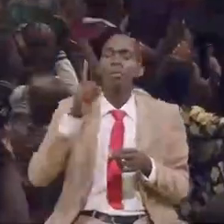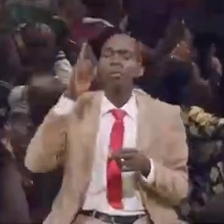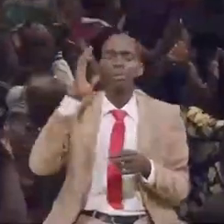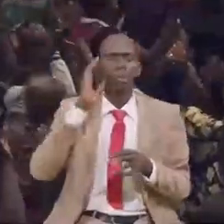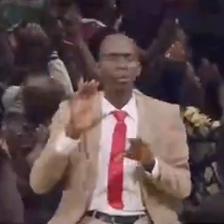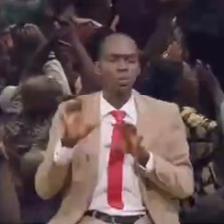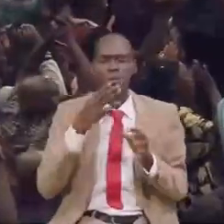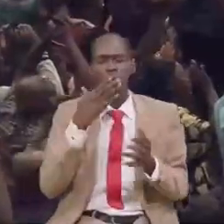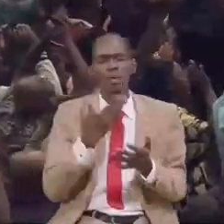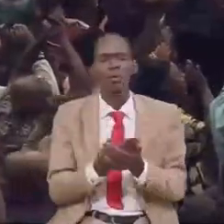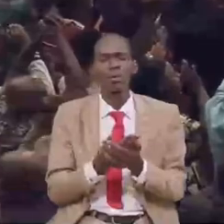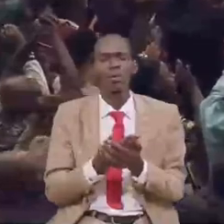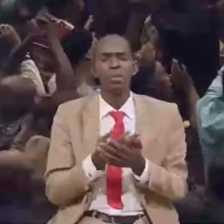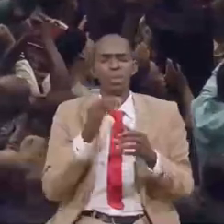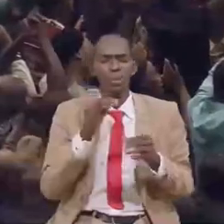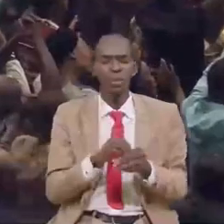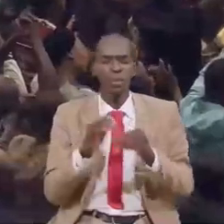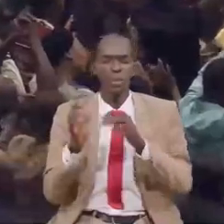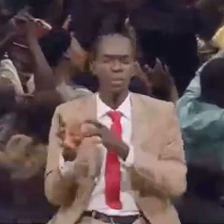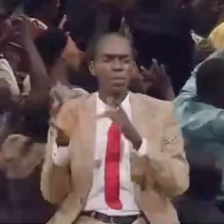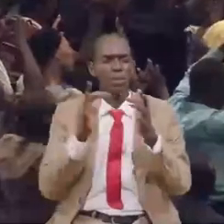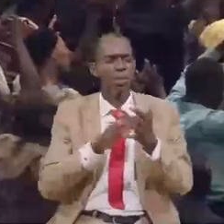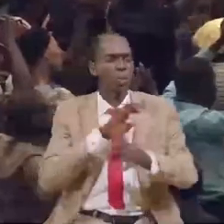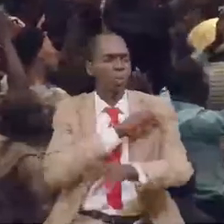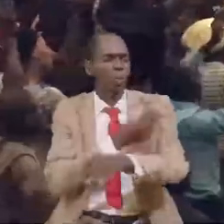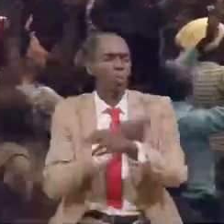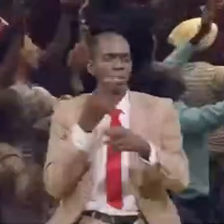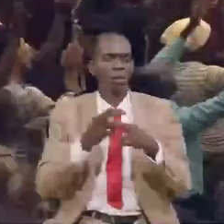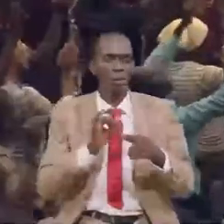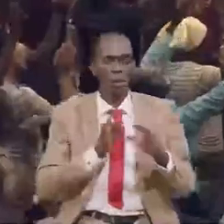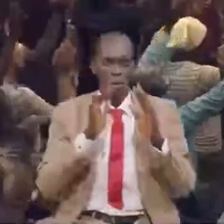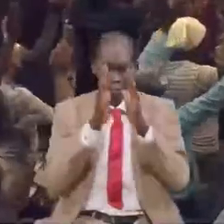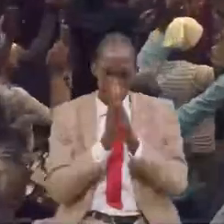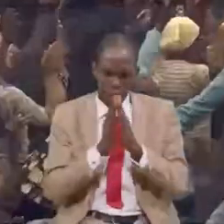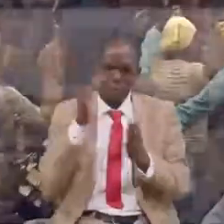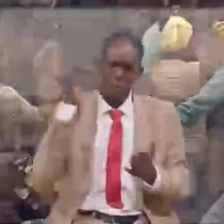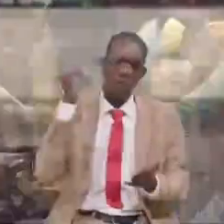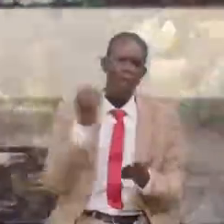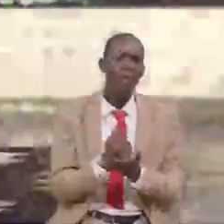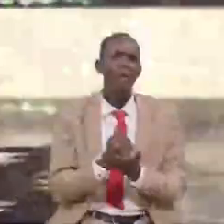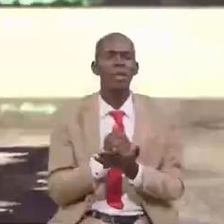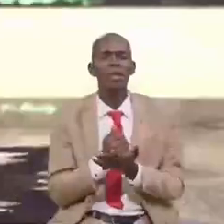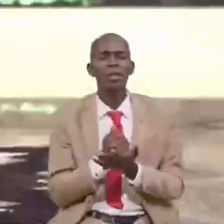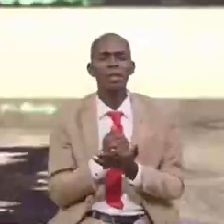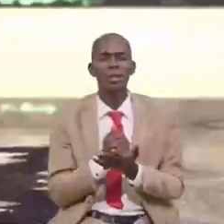Au nom puissant de Jésus, j'ai prié.